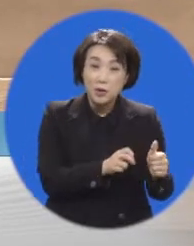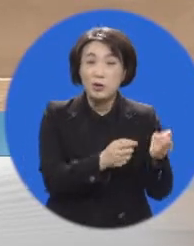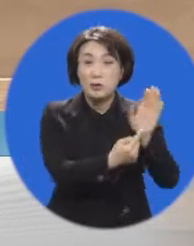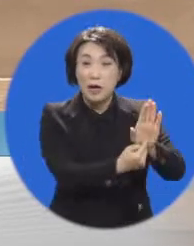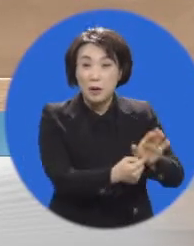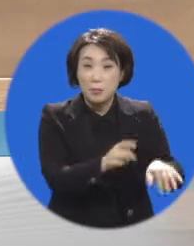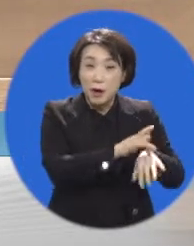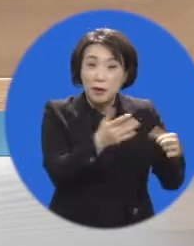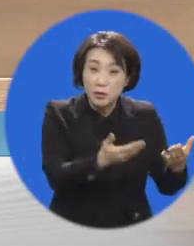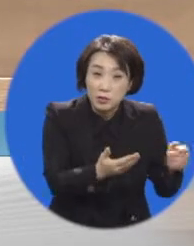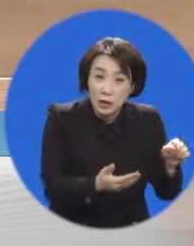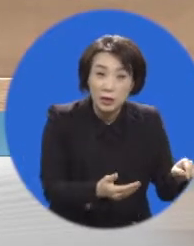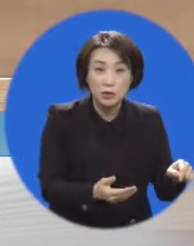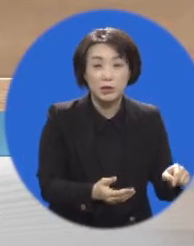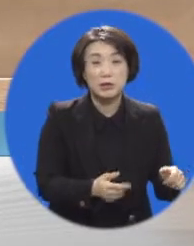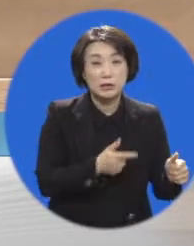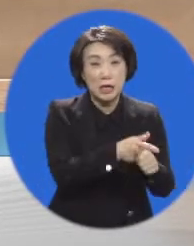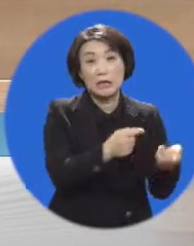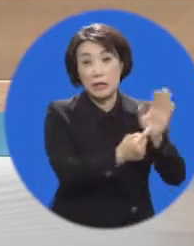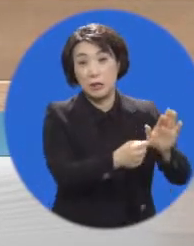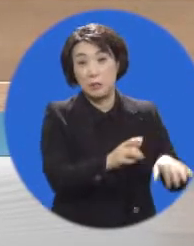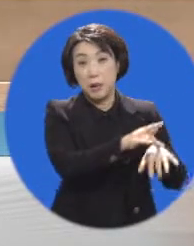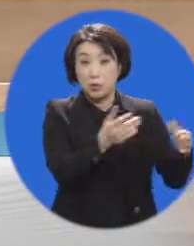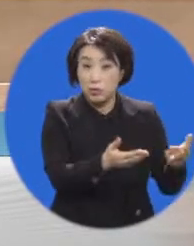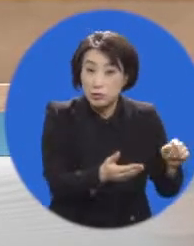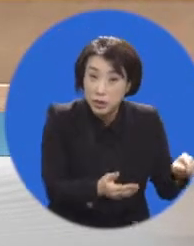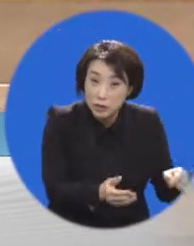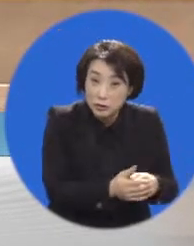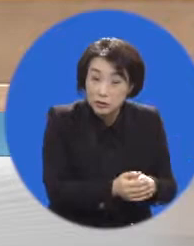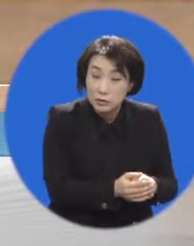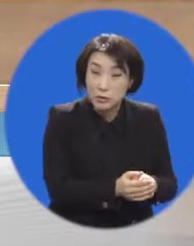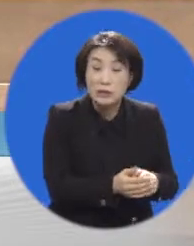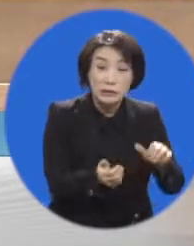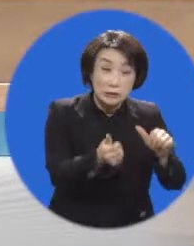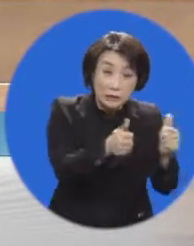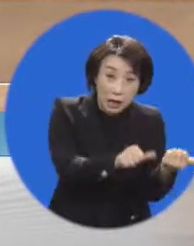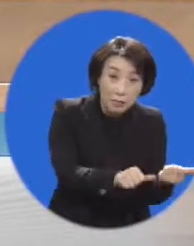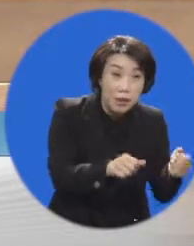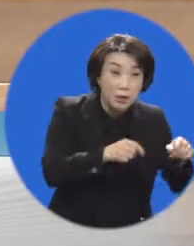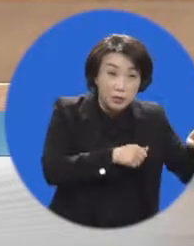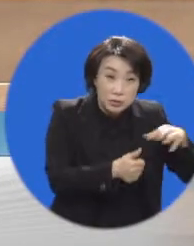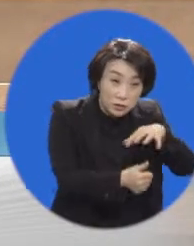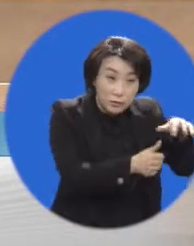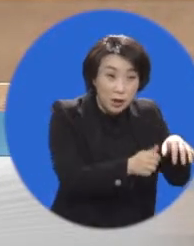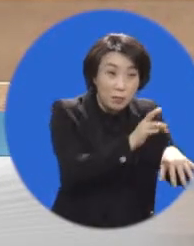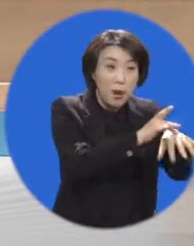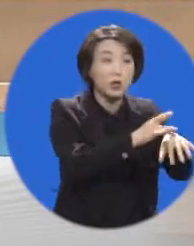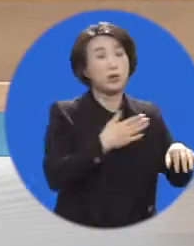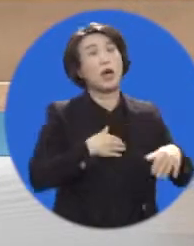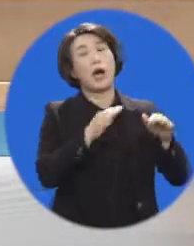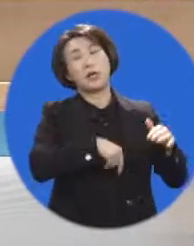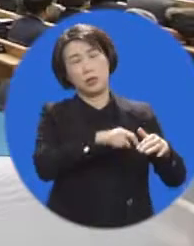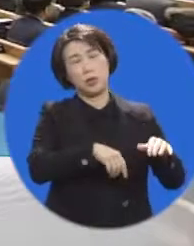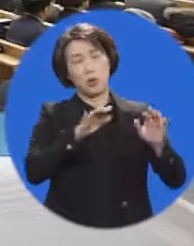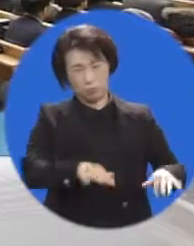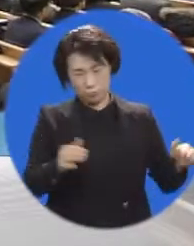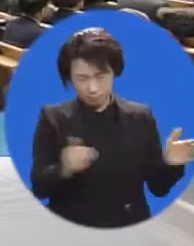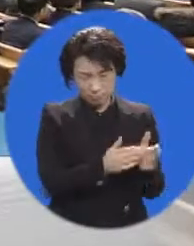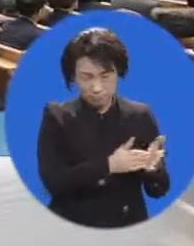나타내는 마귀 역사, 살인을 나타내는 마귀 역사, 사망으로 지배하는 그는 문제 속에서 오늘로 떠나가야